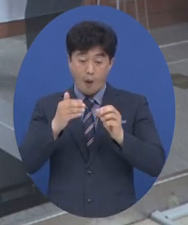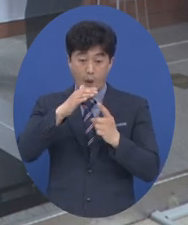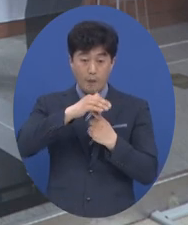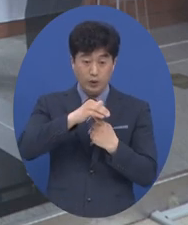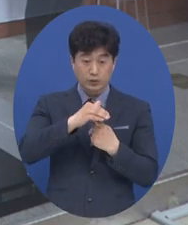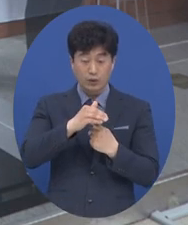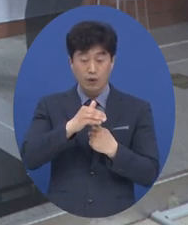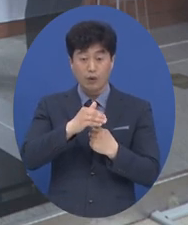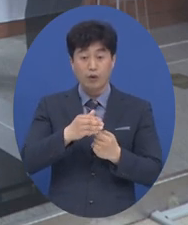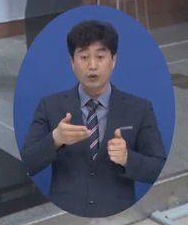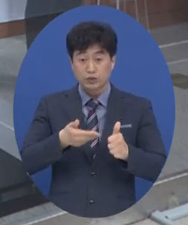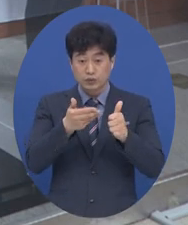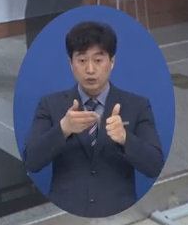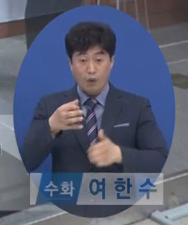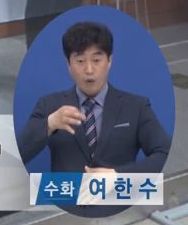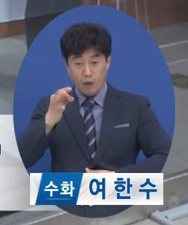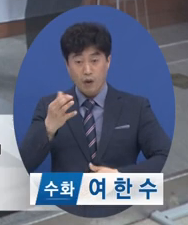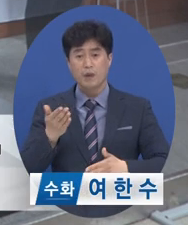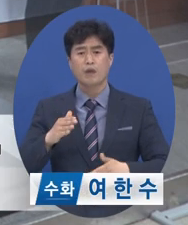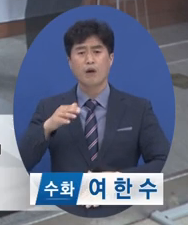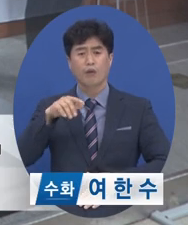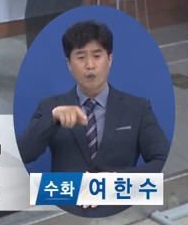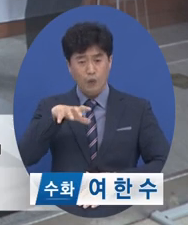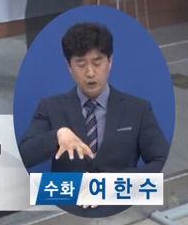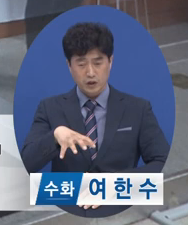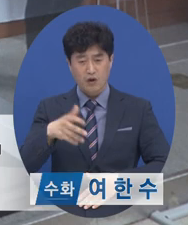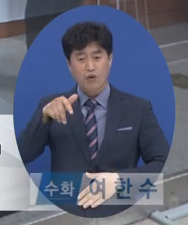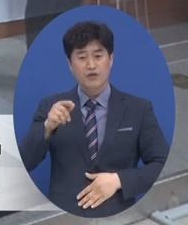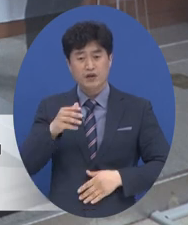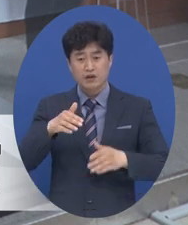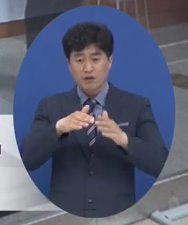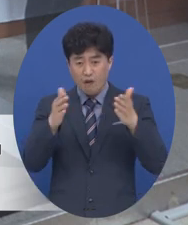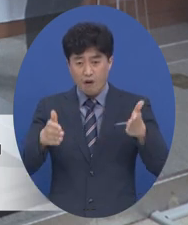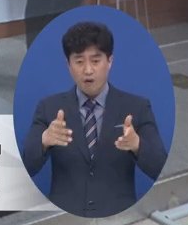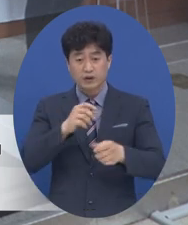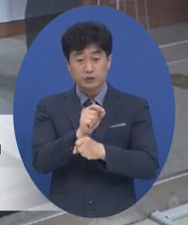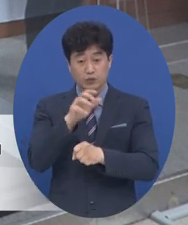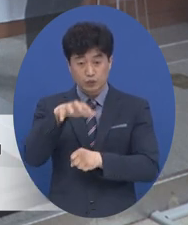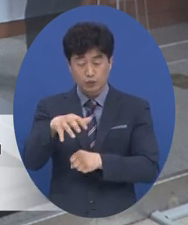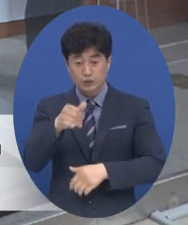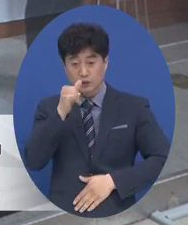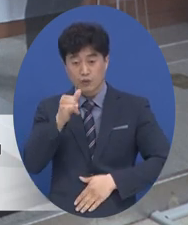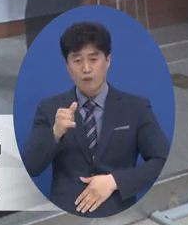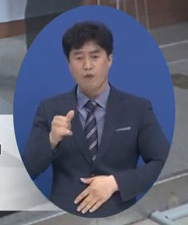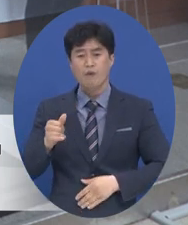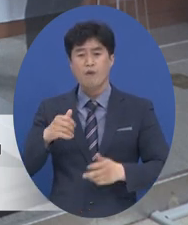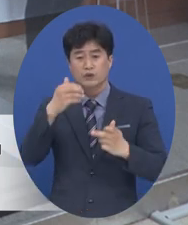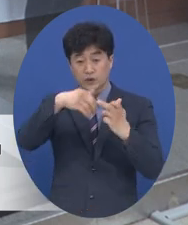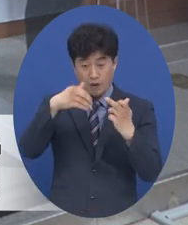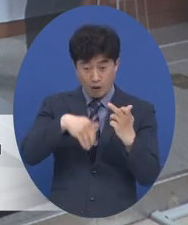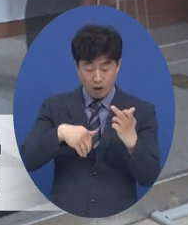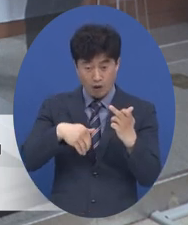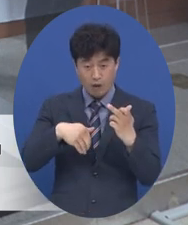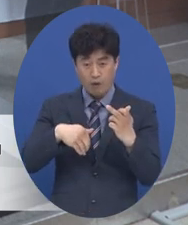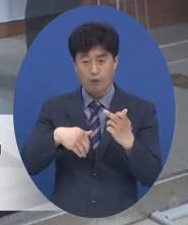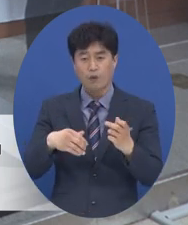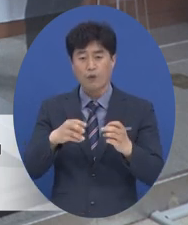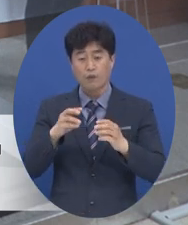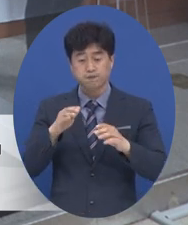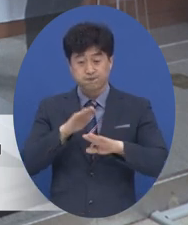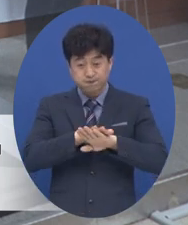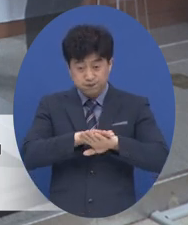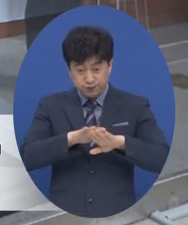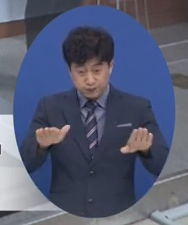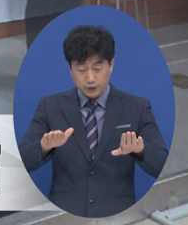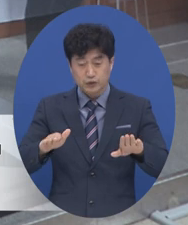버섯재배사로 허가받은 임야에 뜬금없이 컨테이너 사무실이 들어서는가 하면 무단으로 산을 깎고 콘크리트를 말라 주차장이 된 곳도